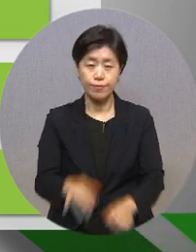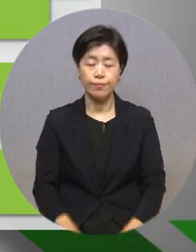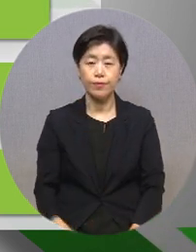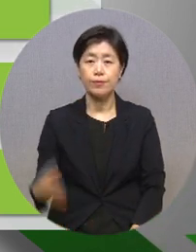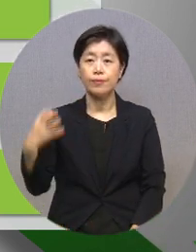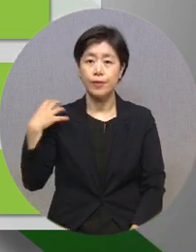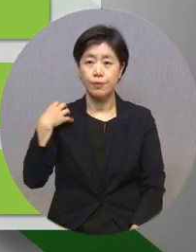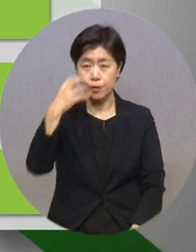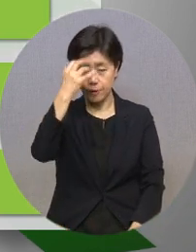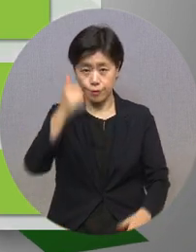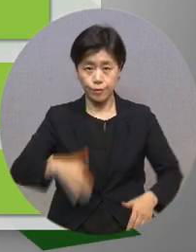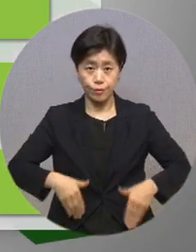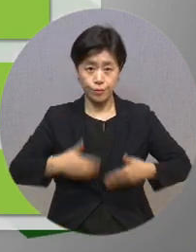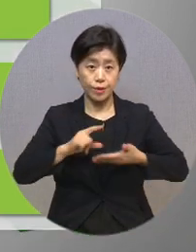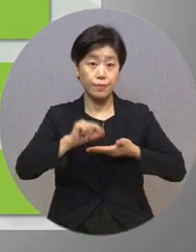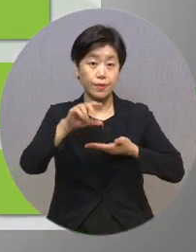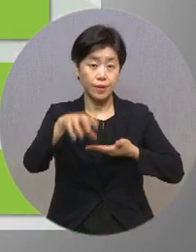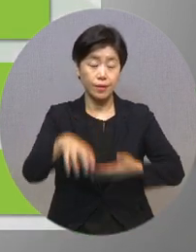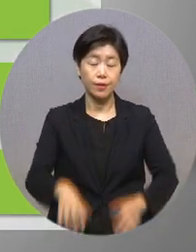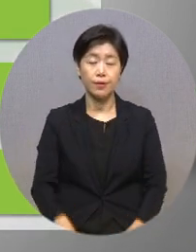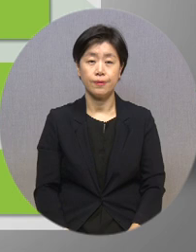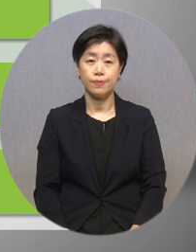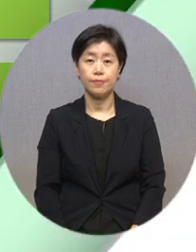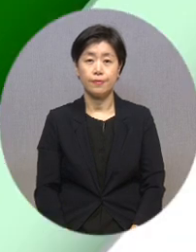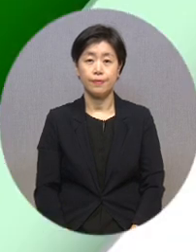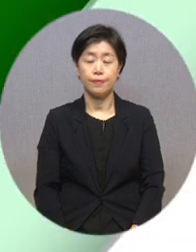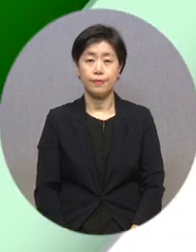담당지사는 충남지사입니다.